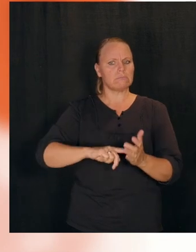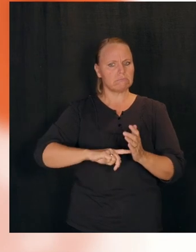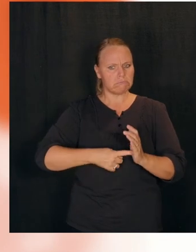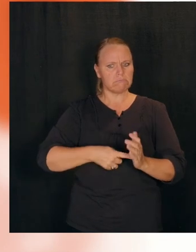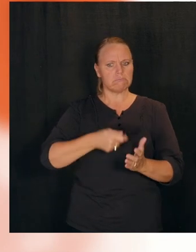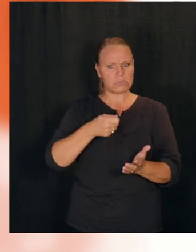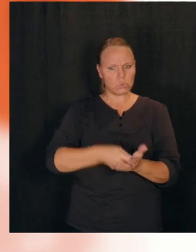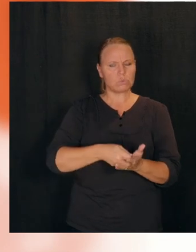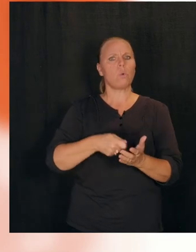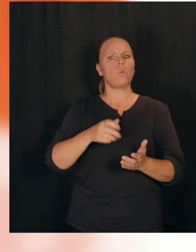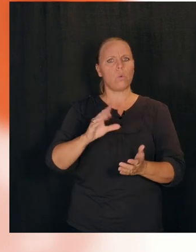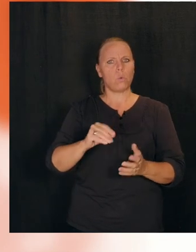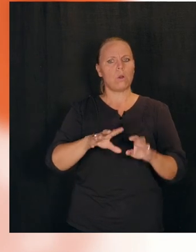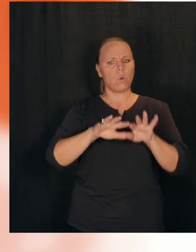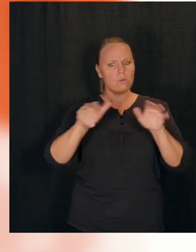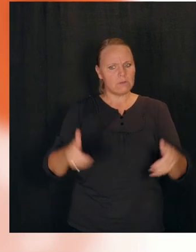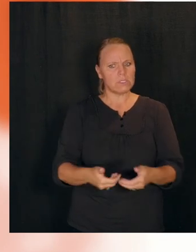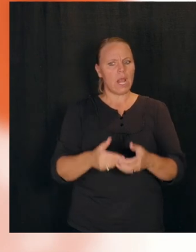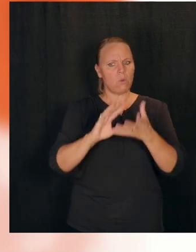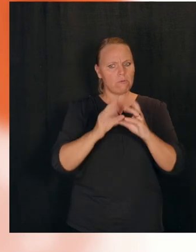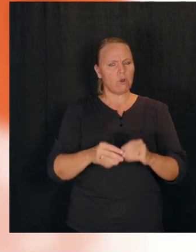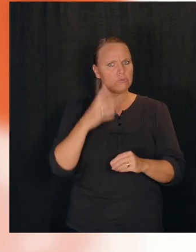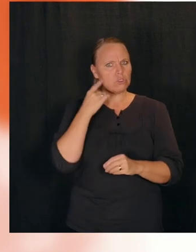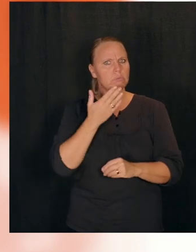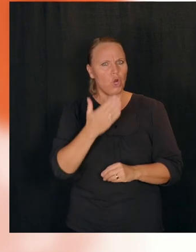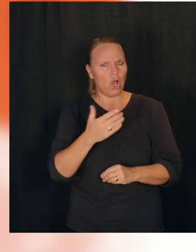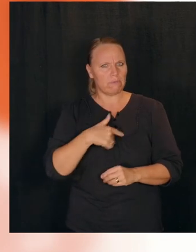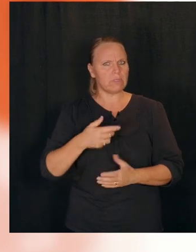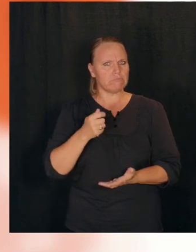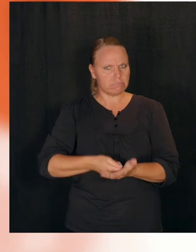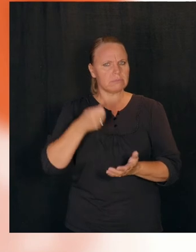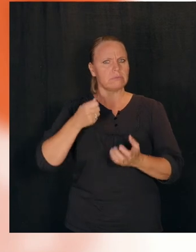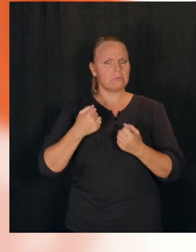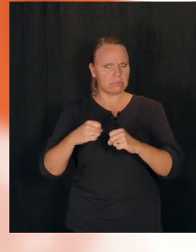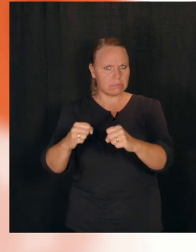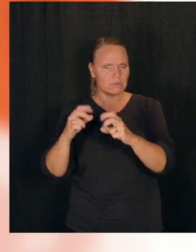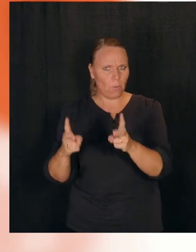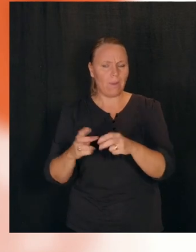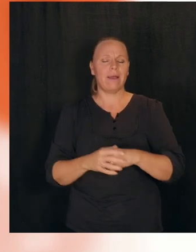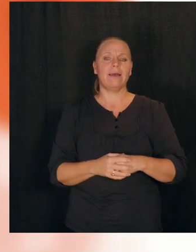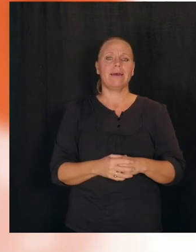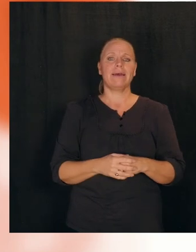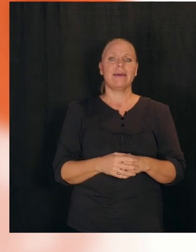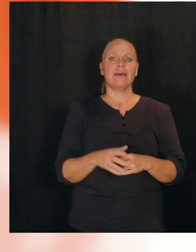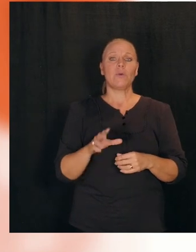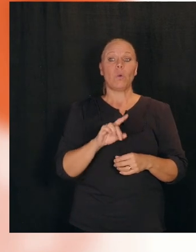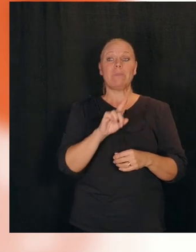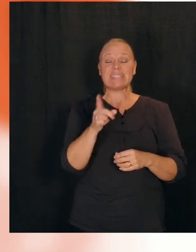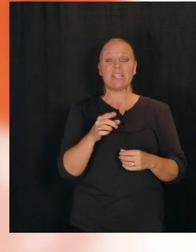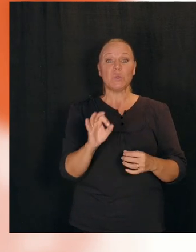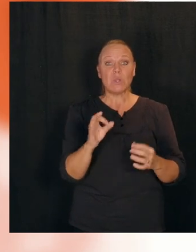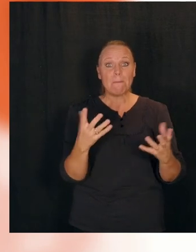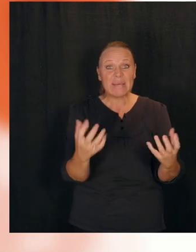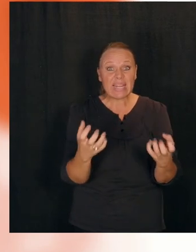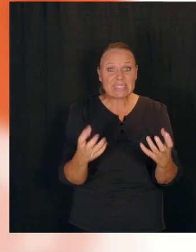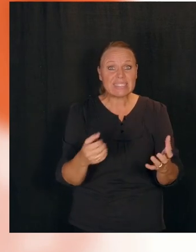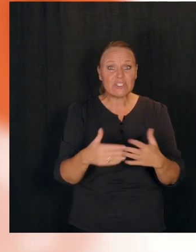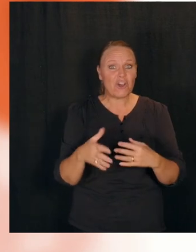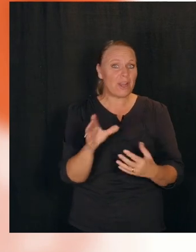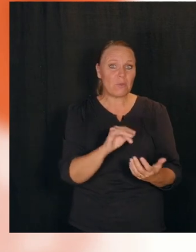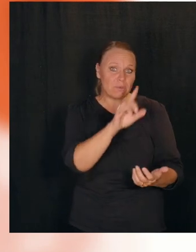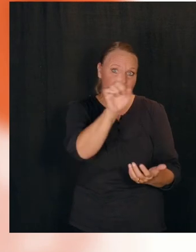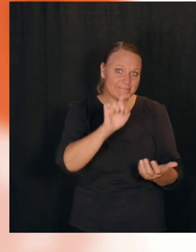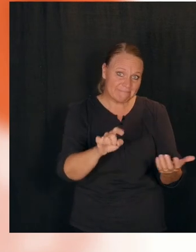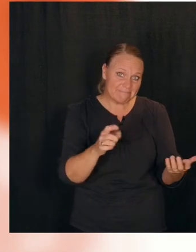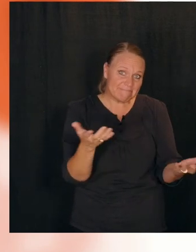utformning, det låter bra, det kör vi på. Och sen är då nästa, ja, men hur gör man då?